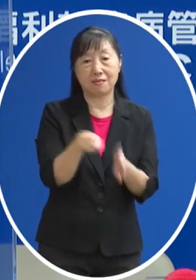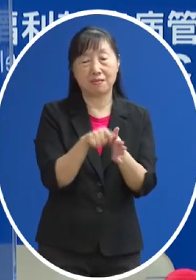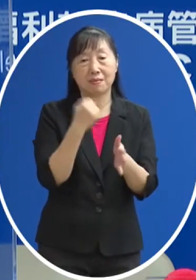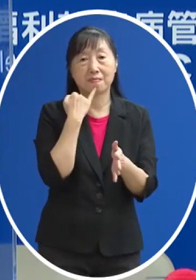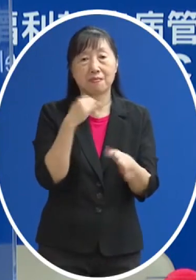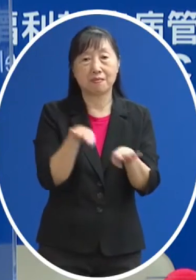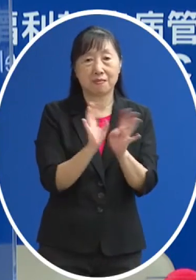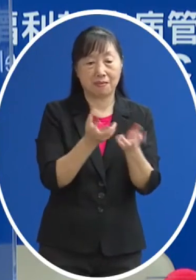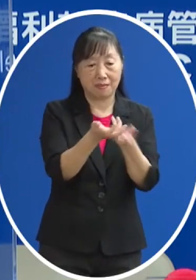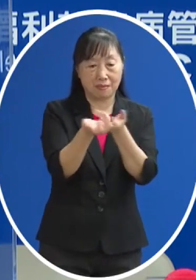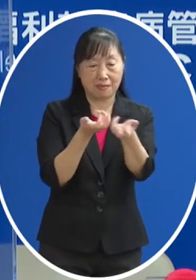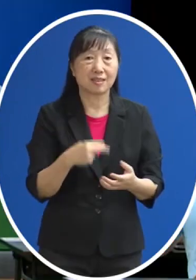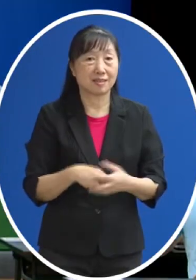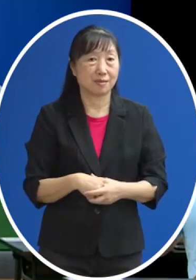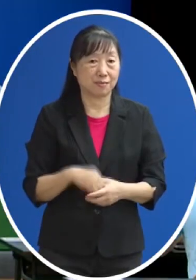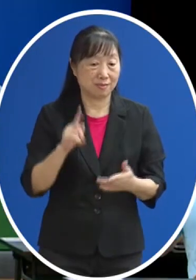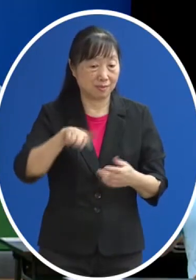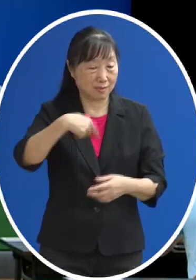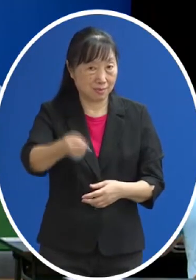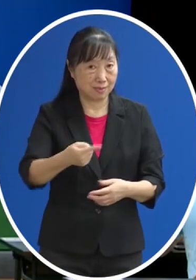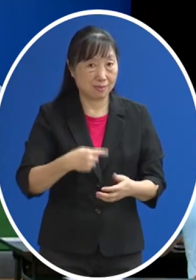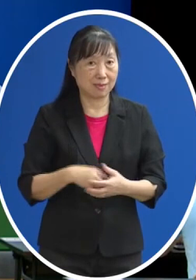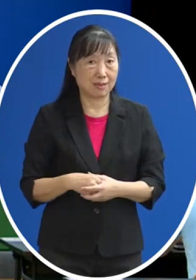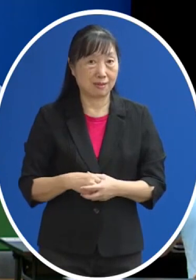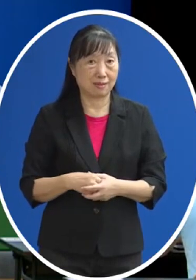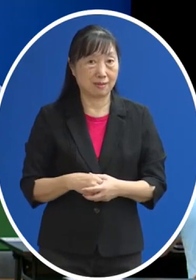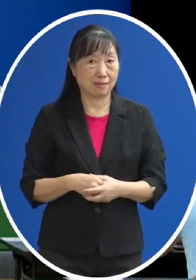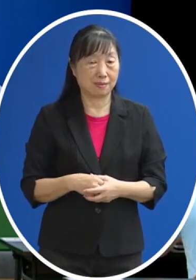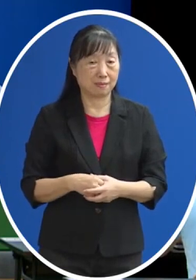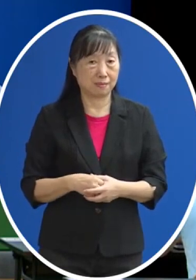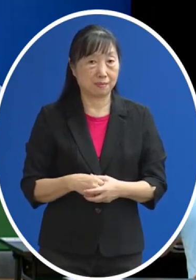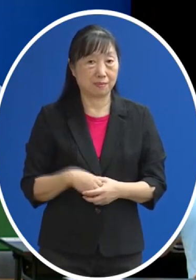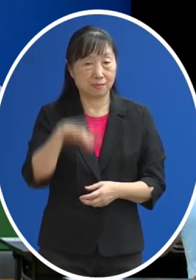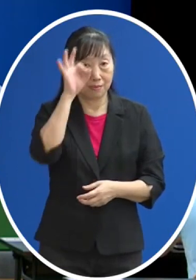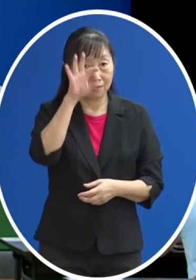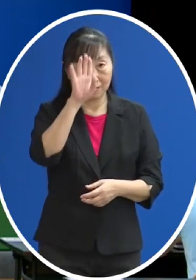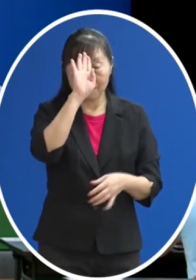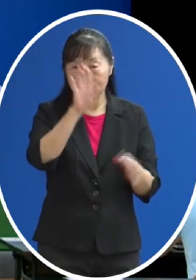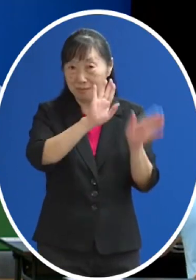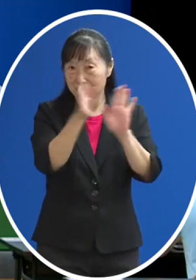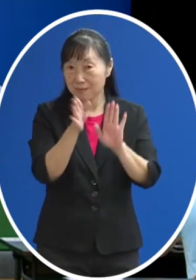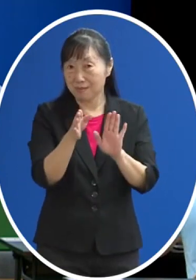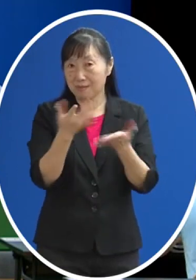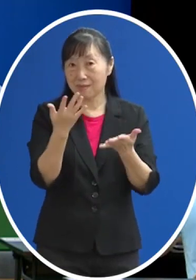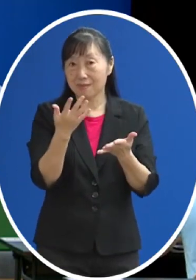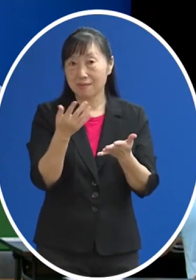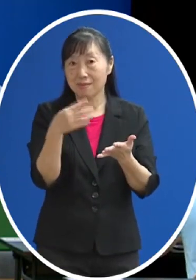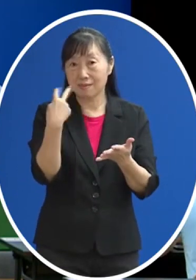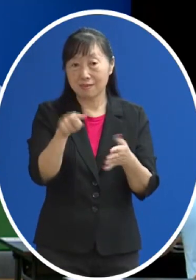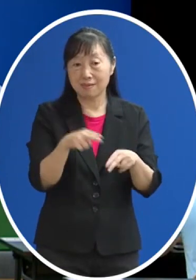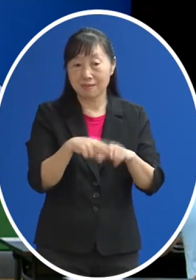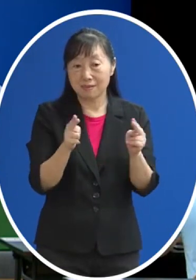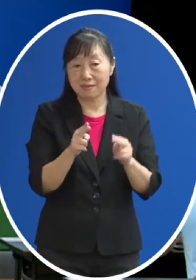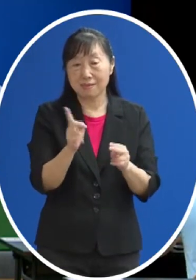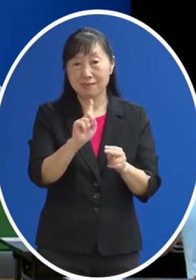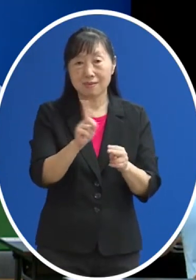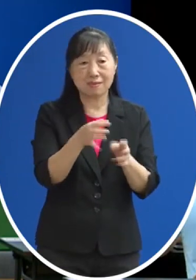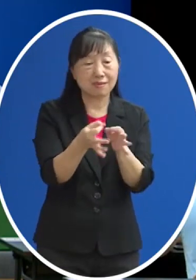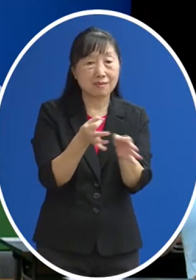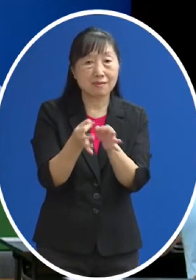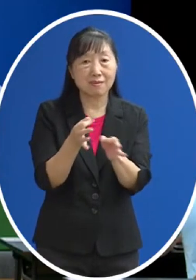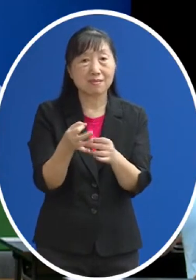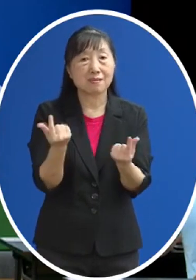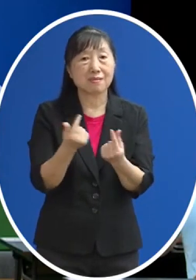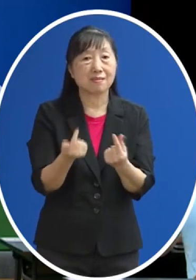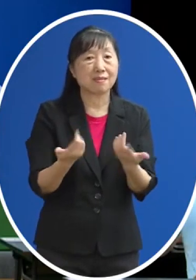开始来做。 后有可能会在看这个疫情状况来开放更多的行业，那不知道像是